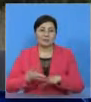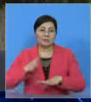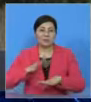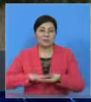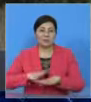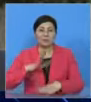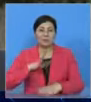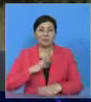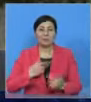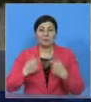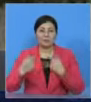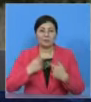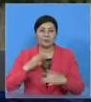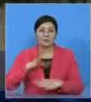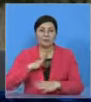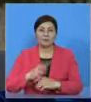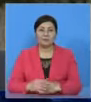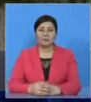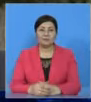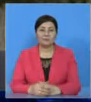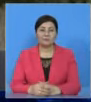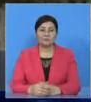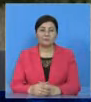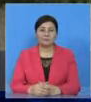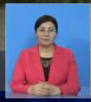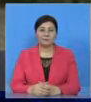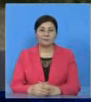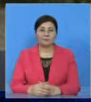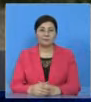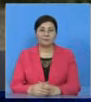конечно, очень трудно победить такую болезнь.